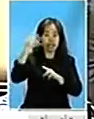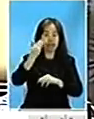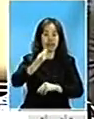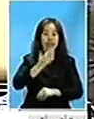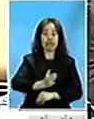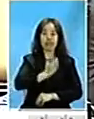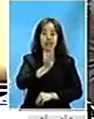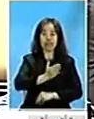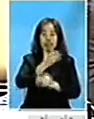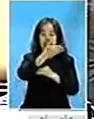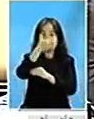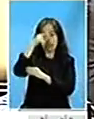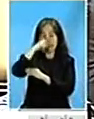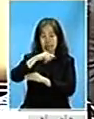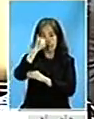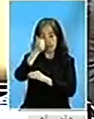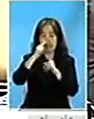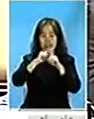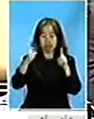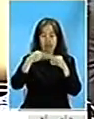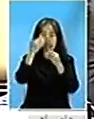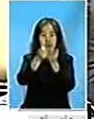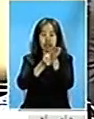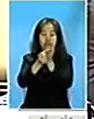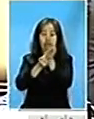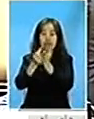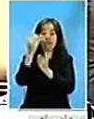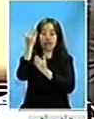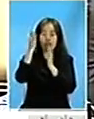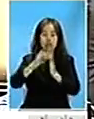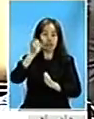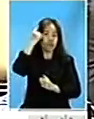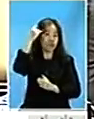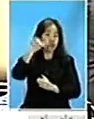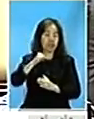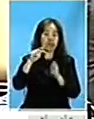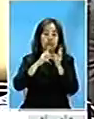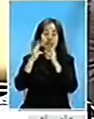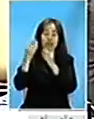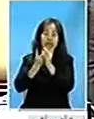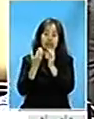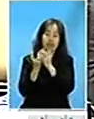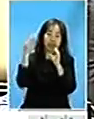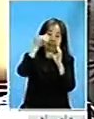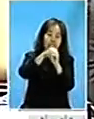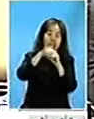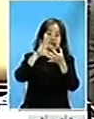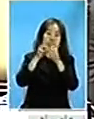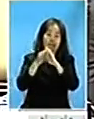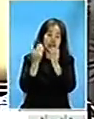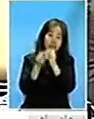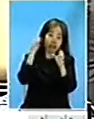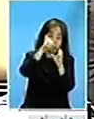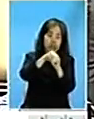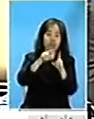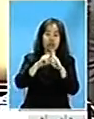ประเทศเพียงแต่ว่าขออนุญาตแก้ความเข้าใจกับบางท่านนะครับว่าการใส่เงินเข้าไปทันทีเดี๋ยวนี้วันนี้ไม่สามารถทำให้นักกีฬ